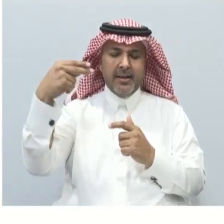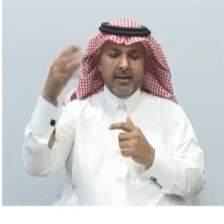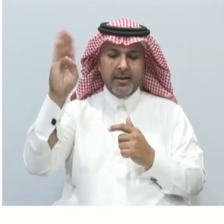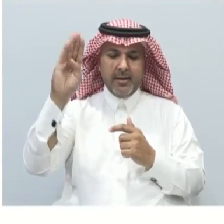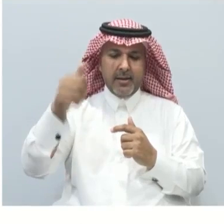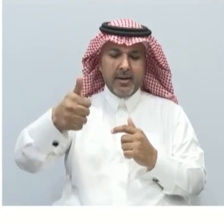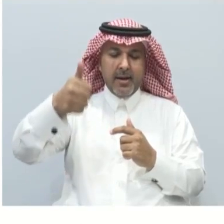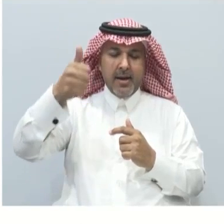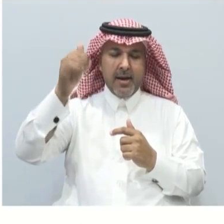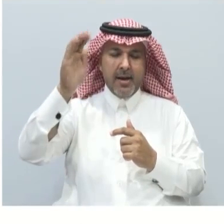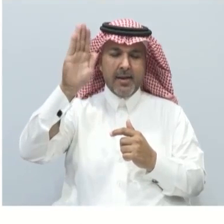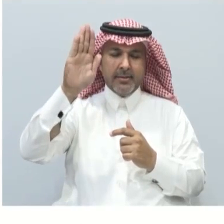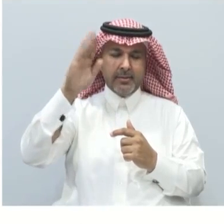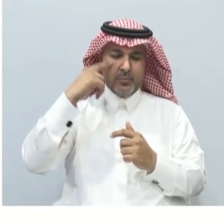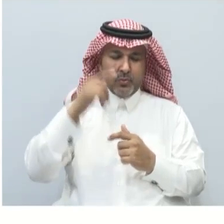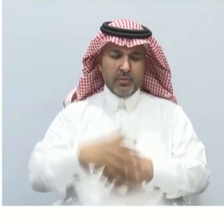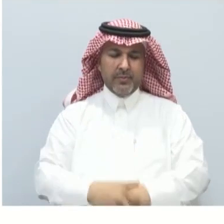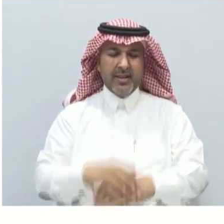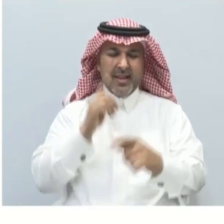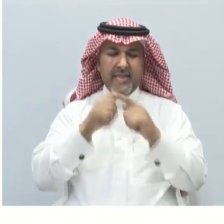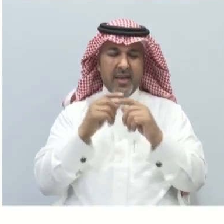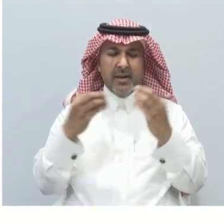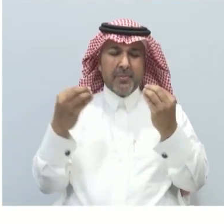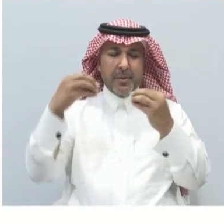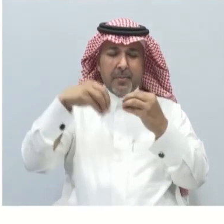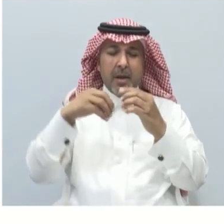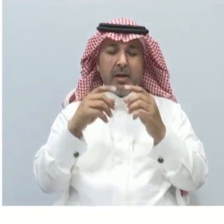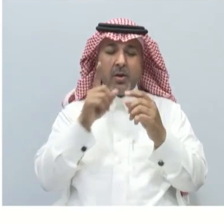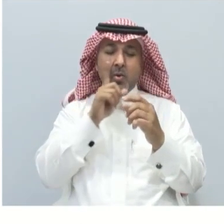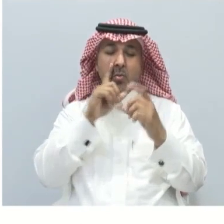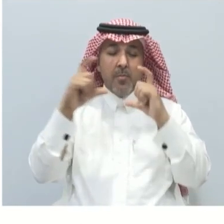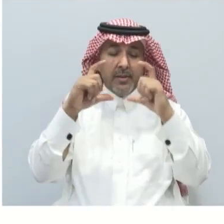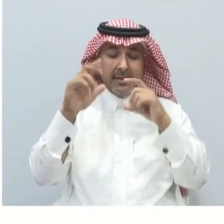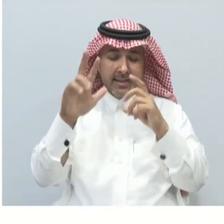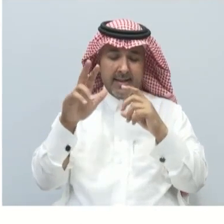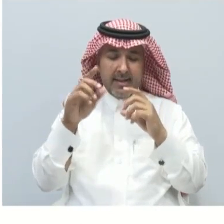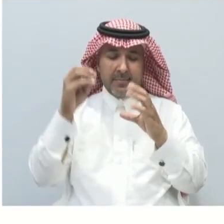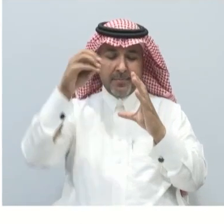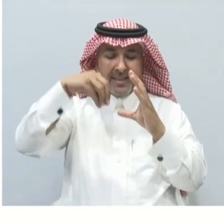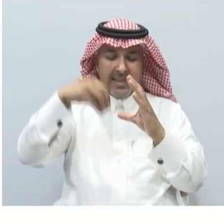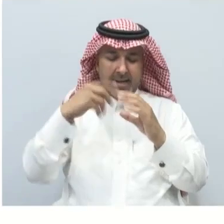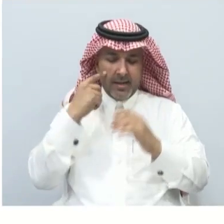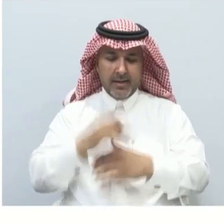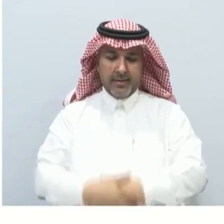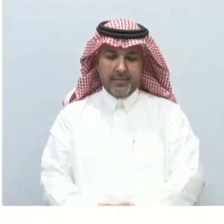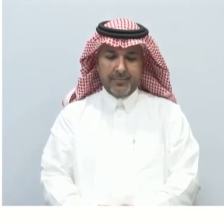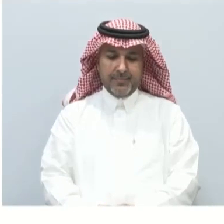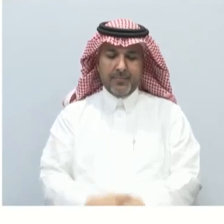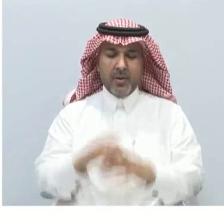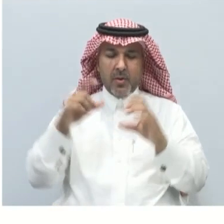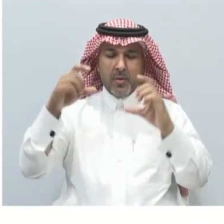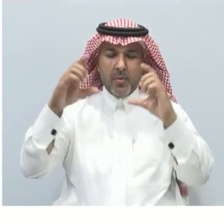وهنا ضربنا خارج الام فاذا ضربت انا بالسالب داخل الام يعني قلت انا هنا